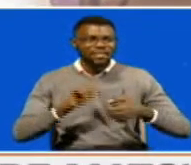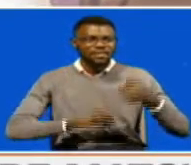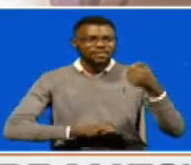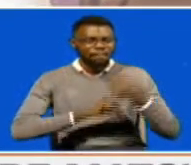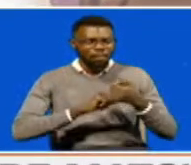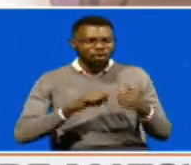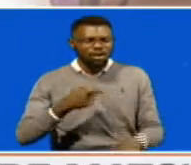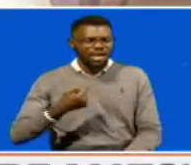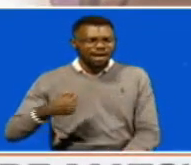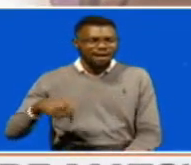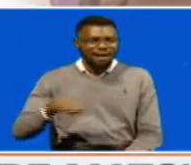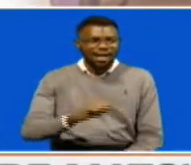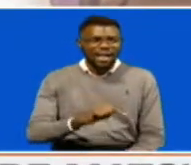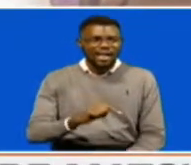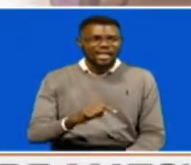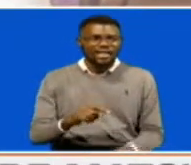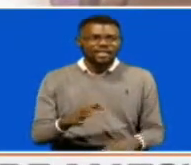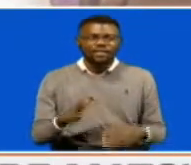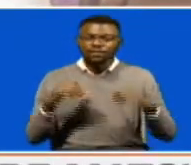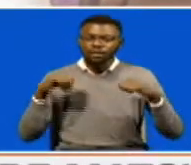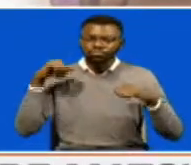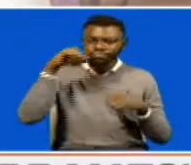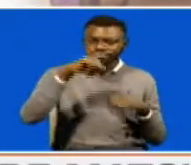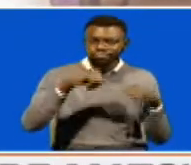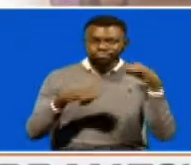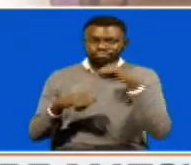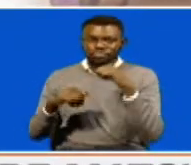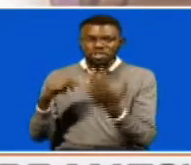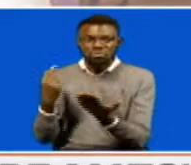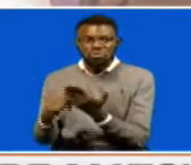kusupport sisi kuweka fight Uganda.